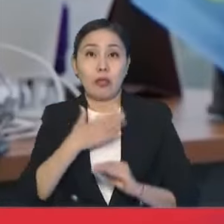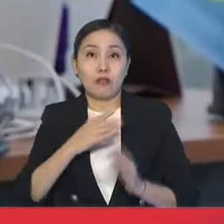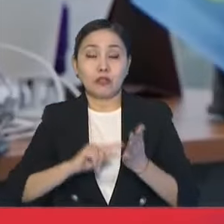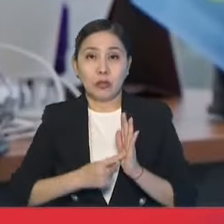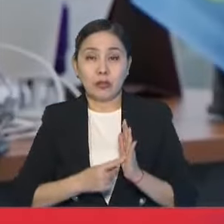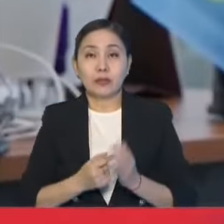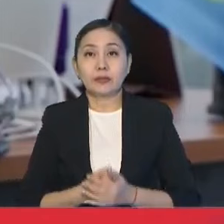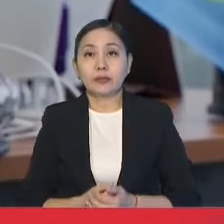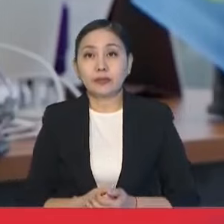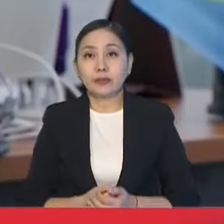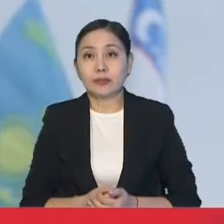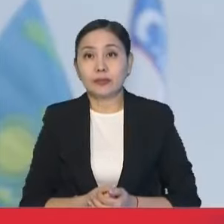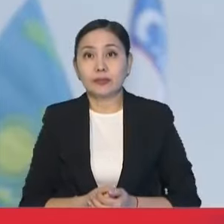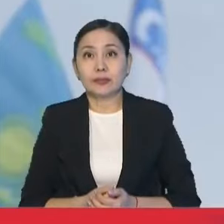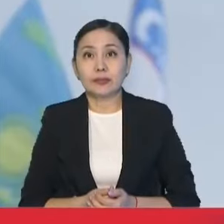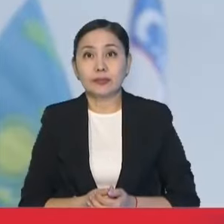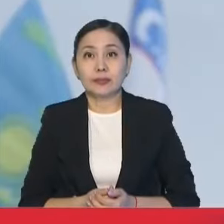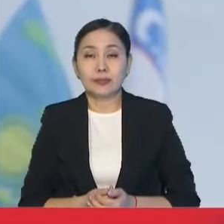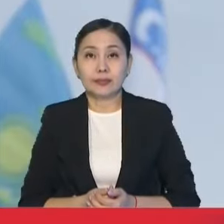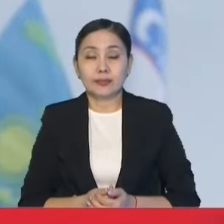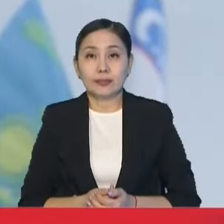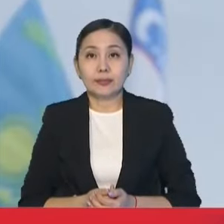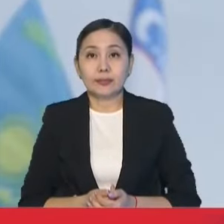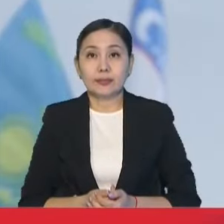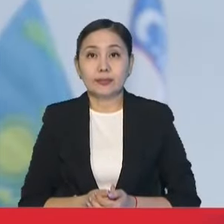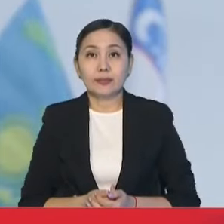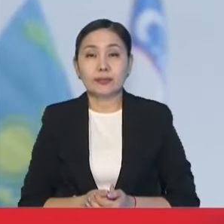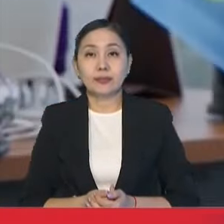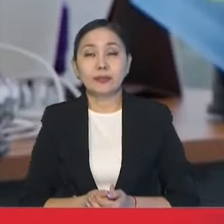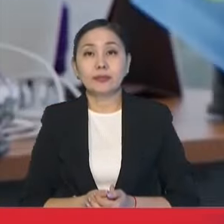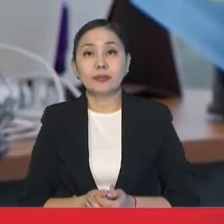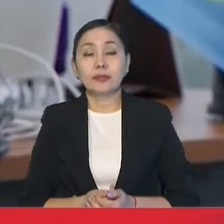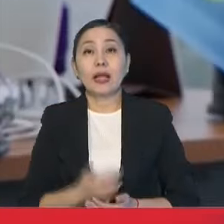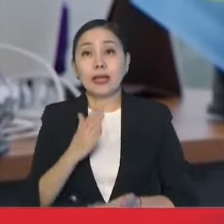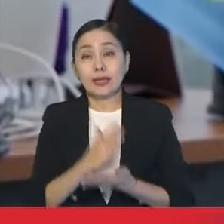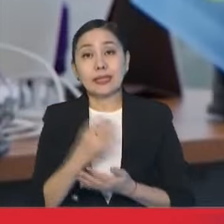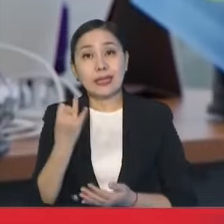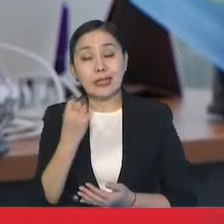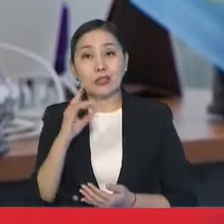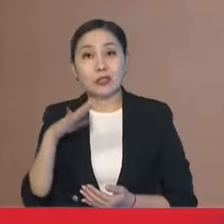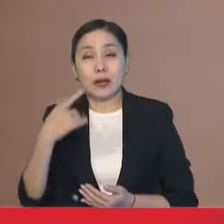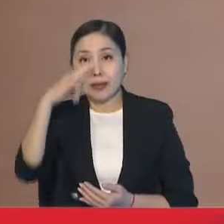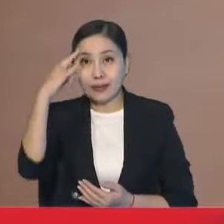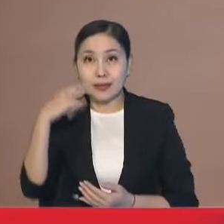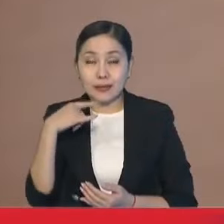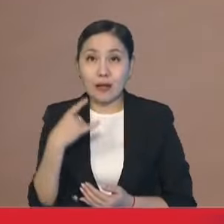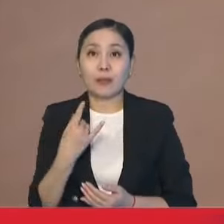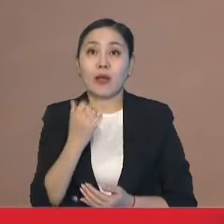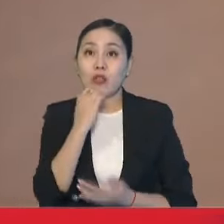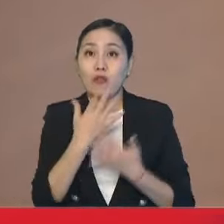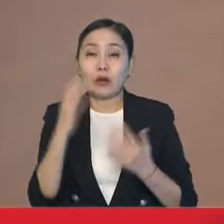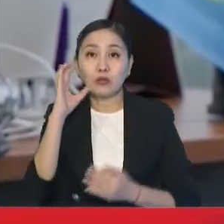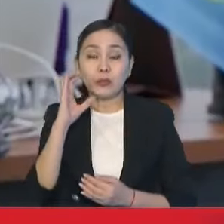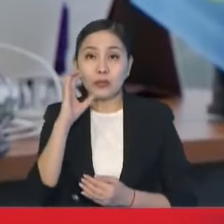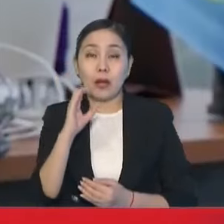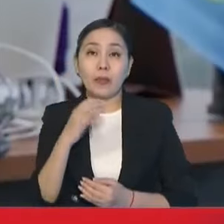Узбекистан товарларга бизда хозир кызыкучалык бар Казахстан тарабынан. Есть интерес со стороны Казахстана к товарам из Узбекистана,